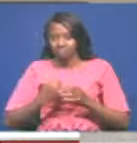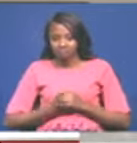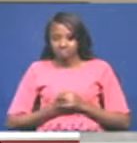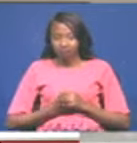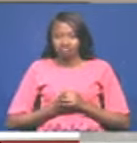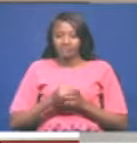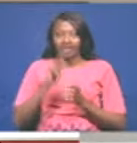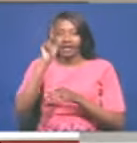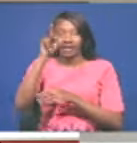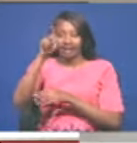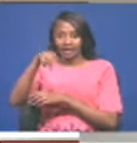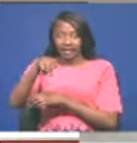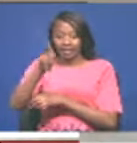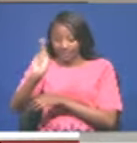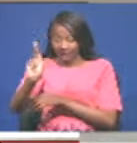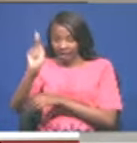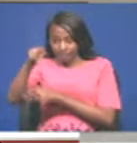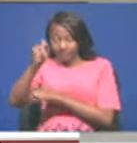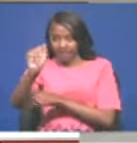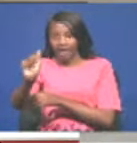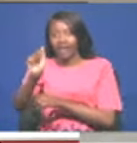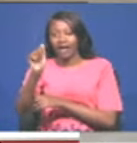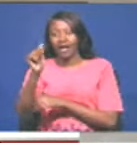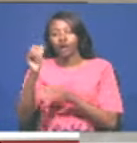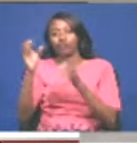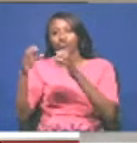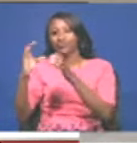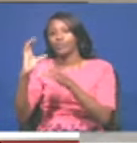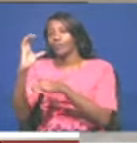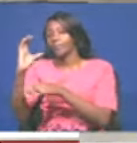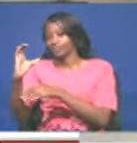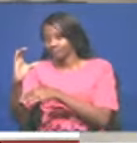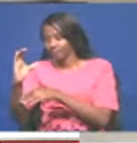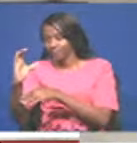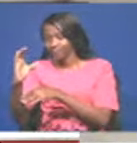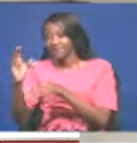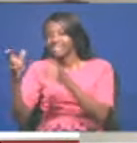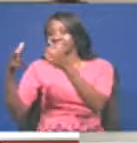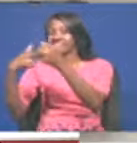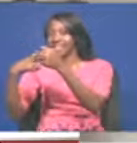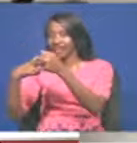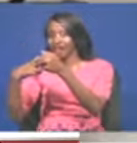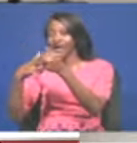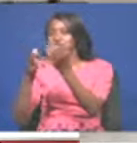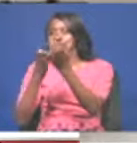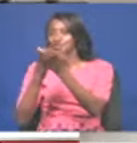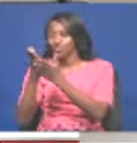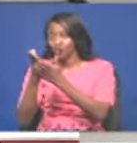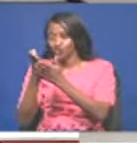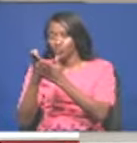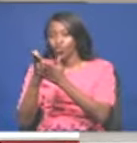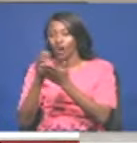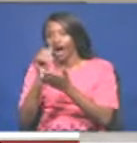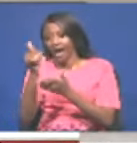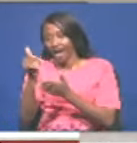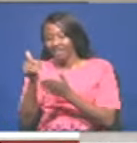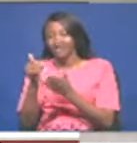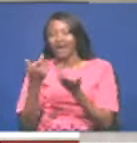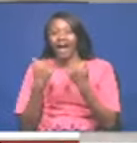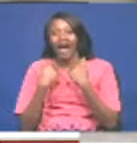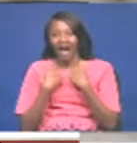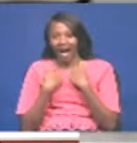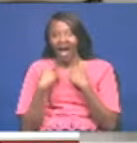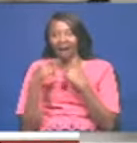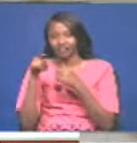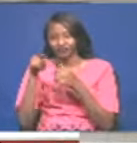KPA ambayo iko katika kundi la cha ilijipatia alama 7 kupitia kwa mchezaji Victor Reynolds. Alama hizo ziliweka